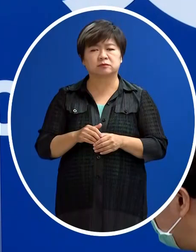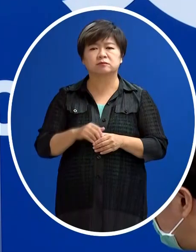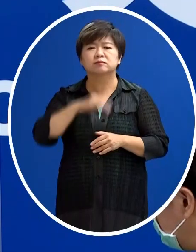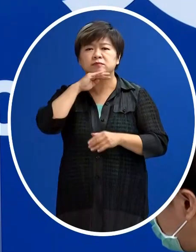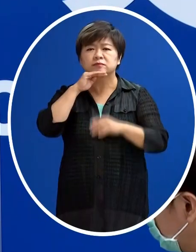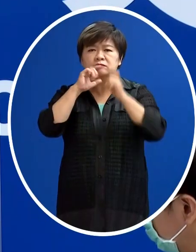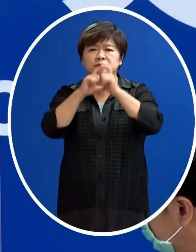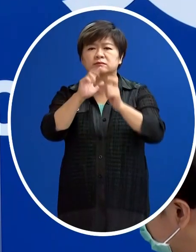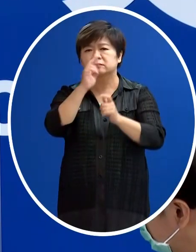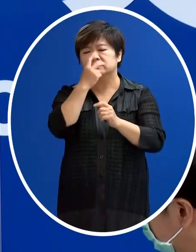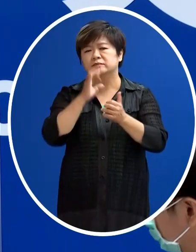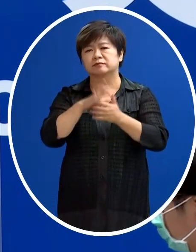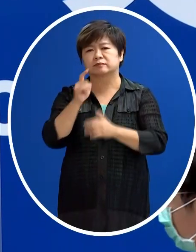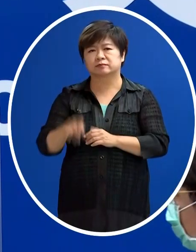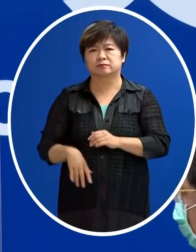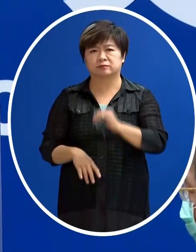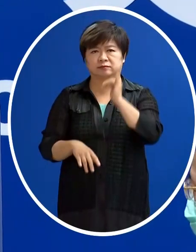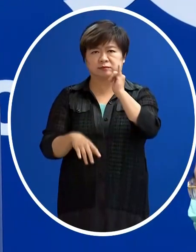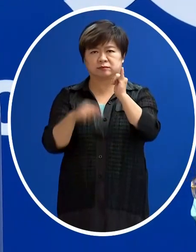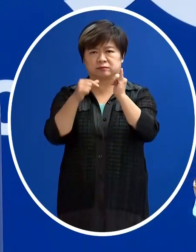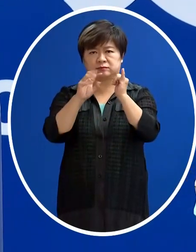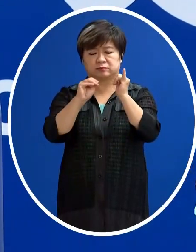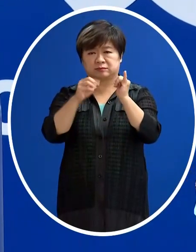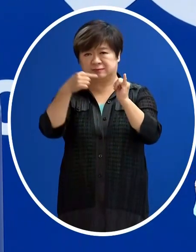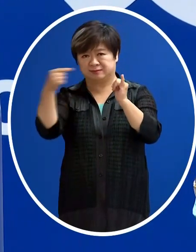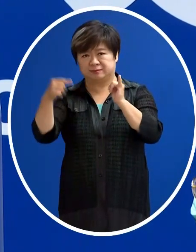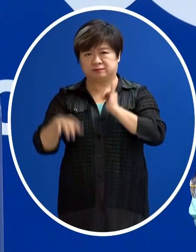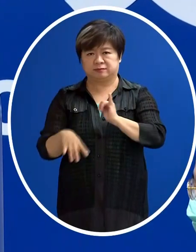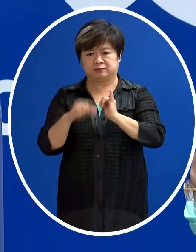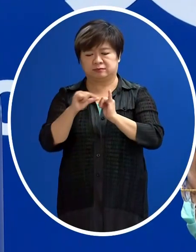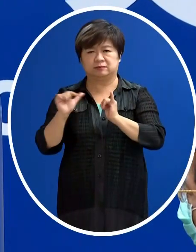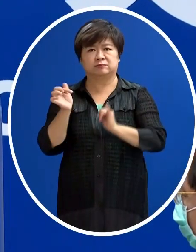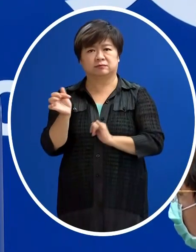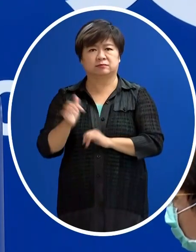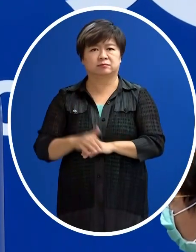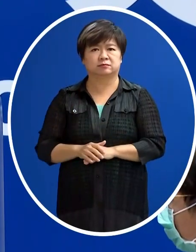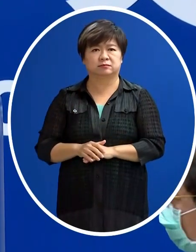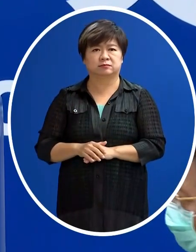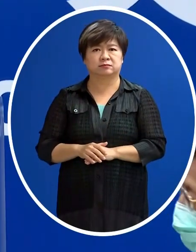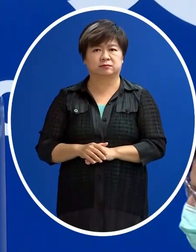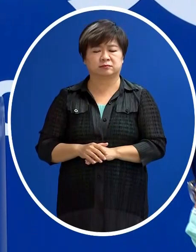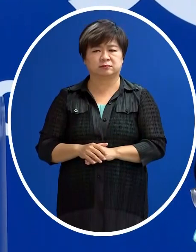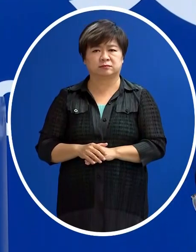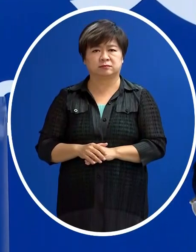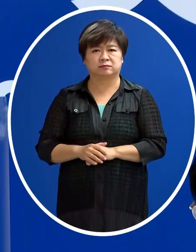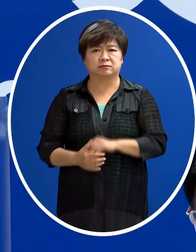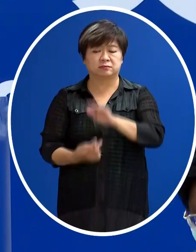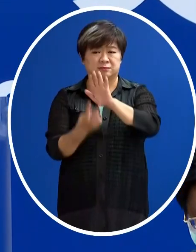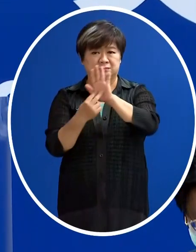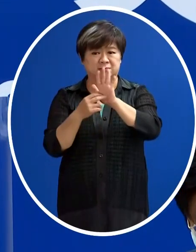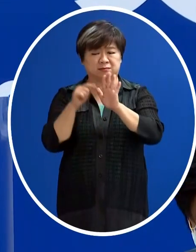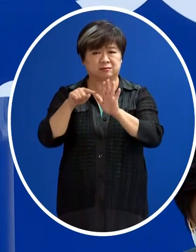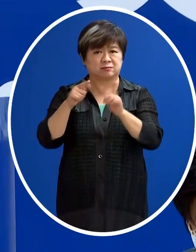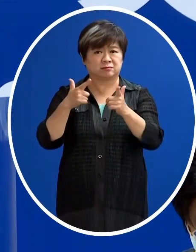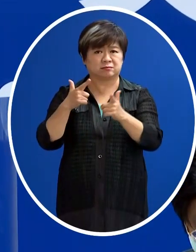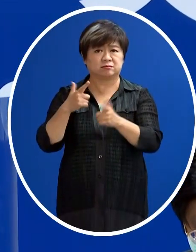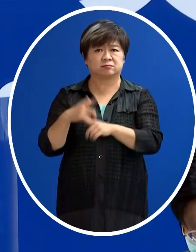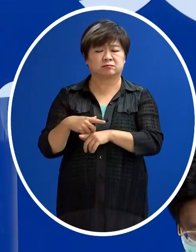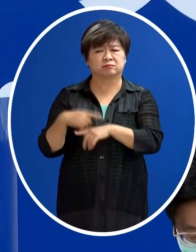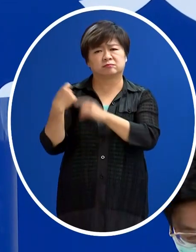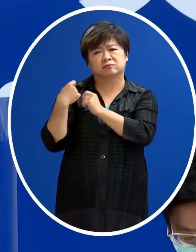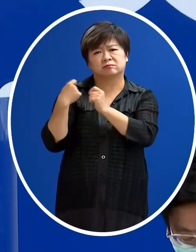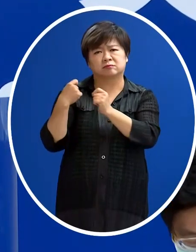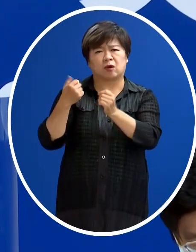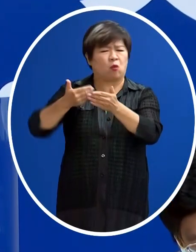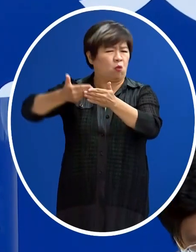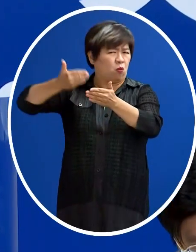IgM 是，对不起， IgM 是阴性， IgG 是阳性，表示说不会 也不会是近期的感染，应该是比较